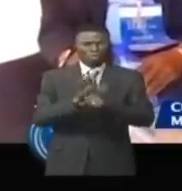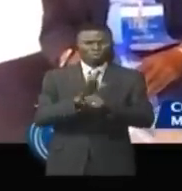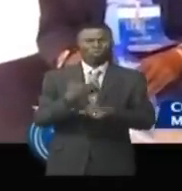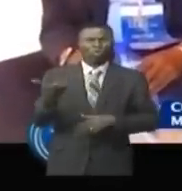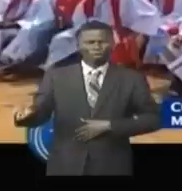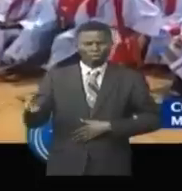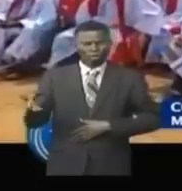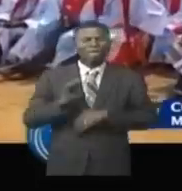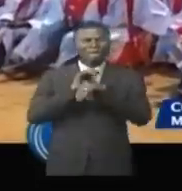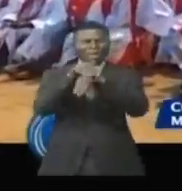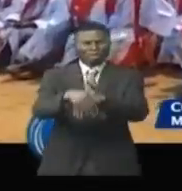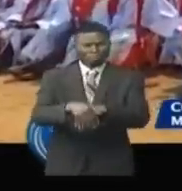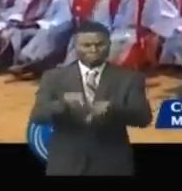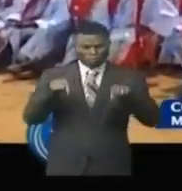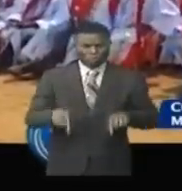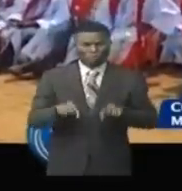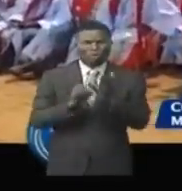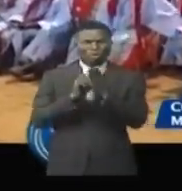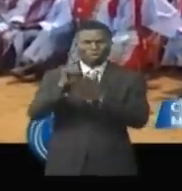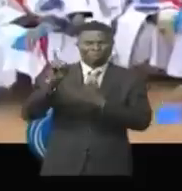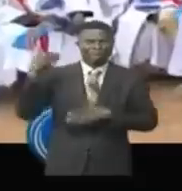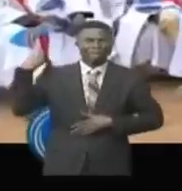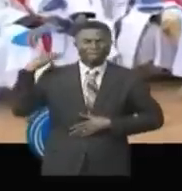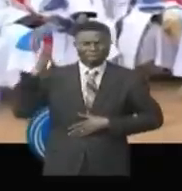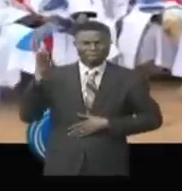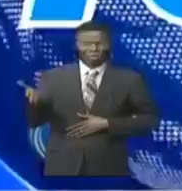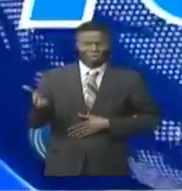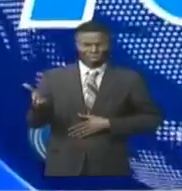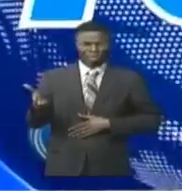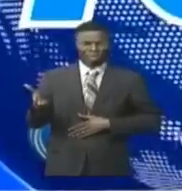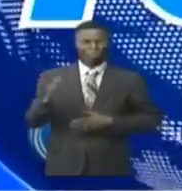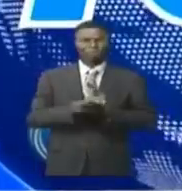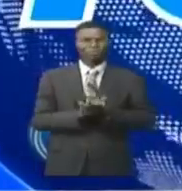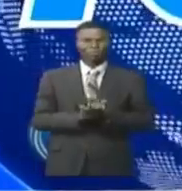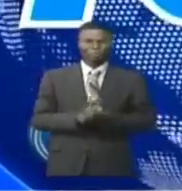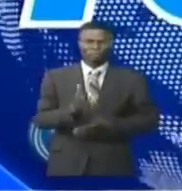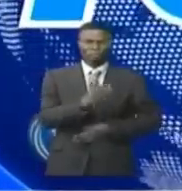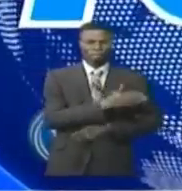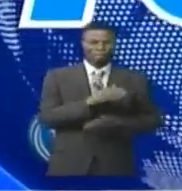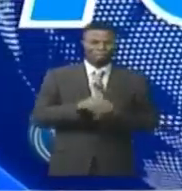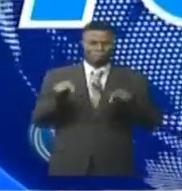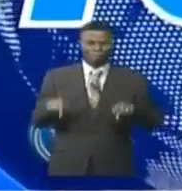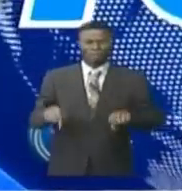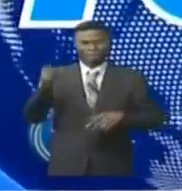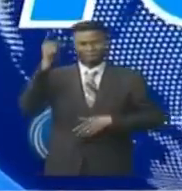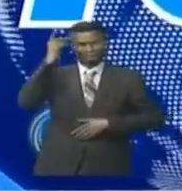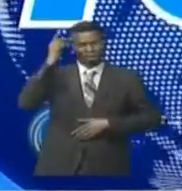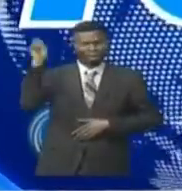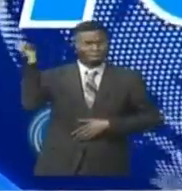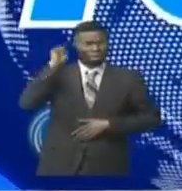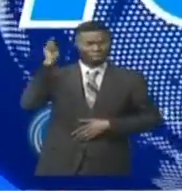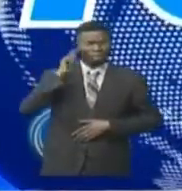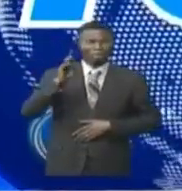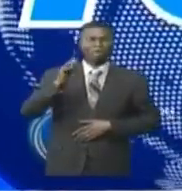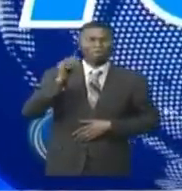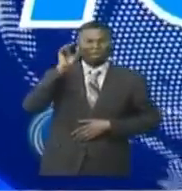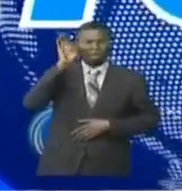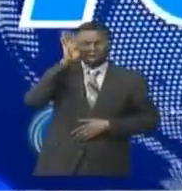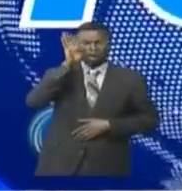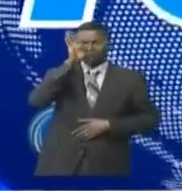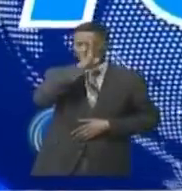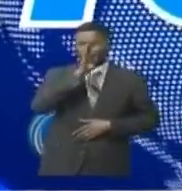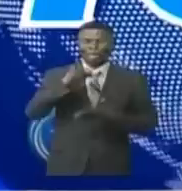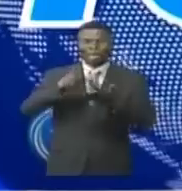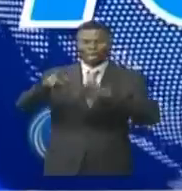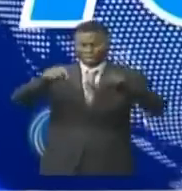qui participent aujourd'hui au rayonnement de cette contrée. Revenons à Kinshasa, où le professeur Bayati Lukwebo a acheté la